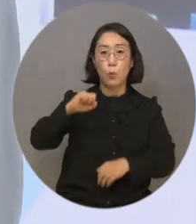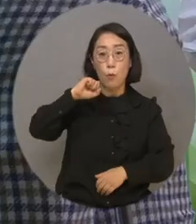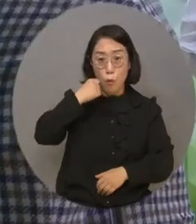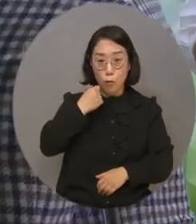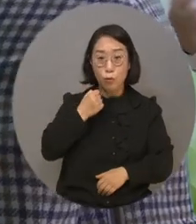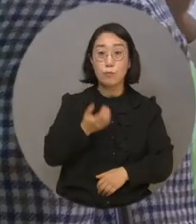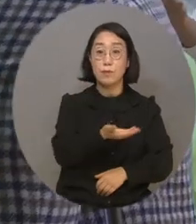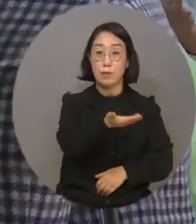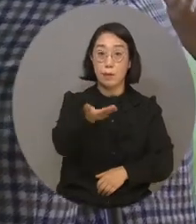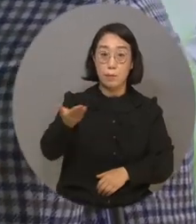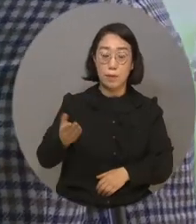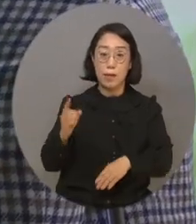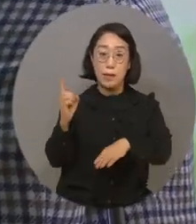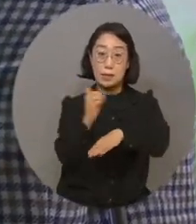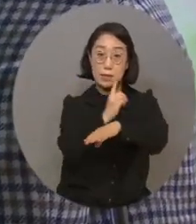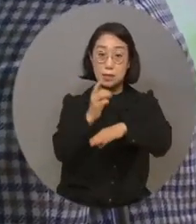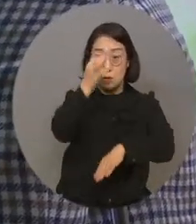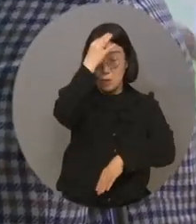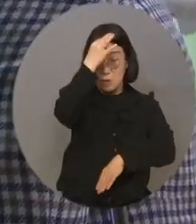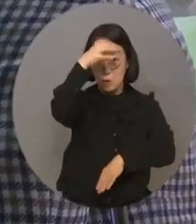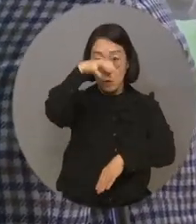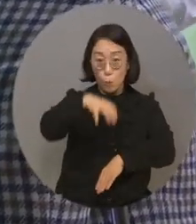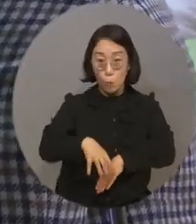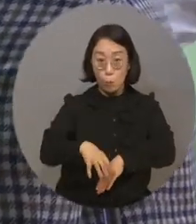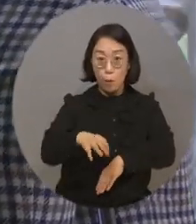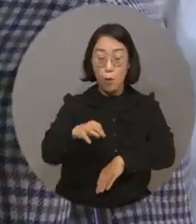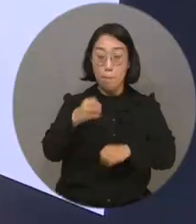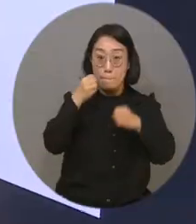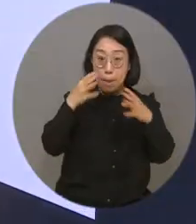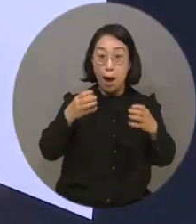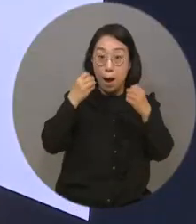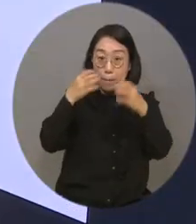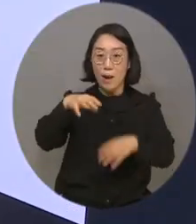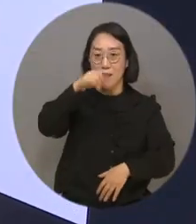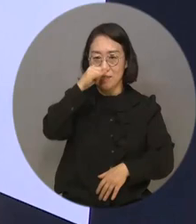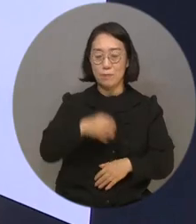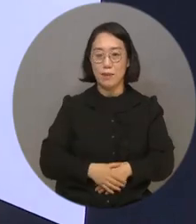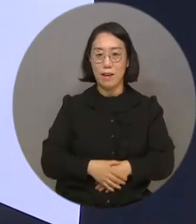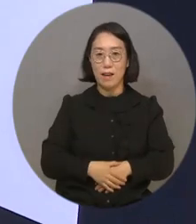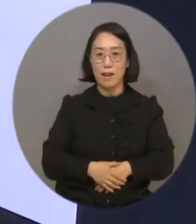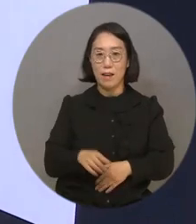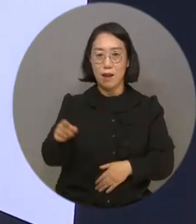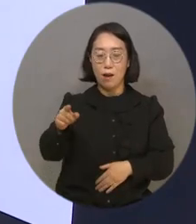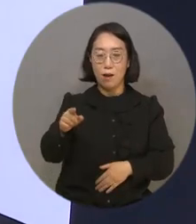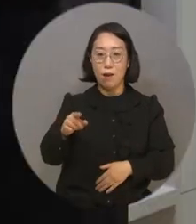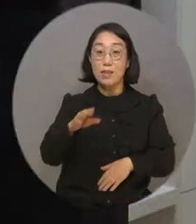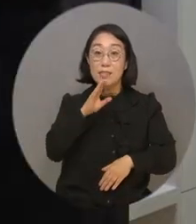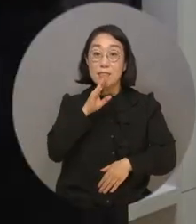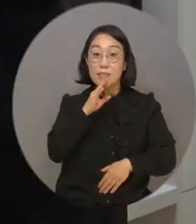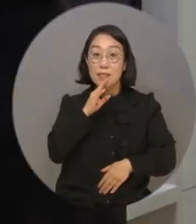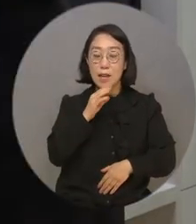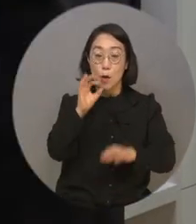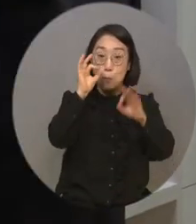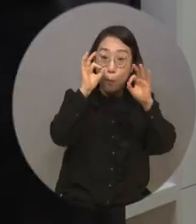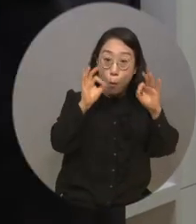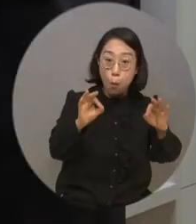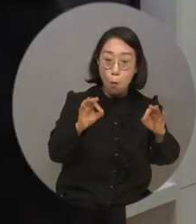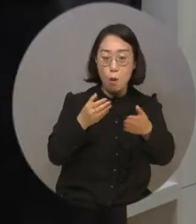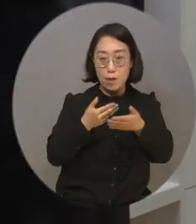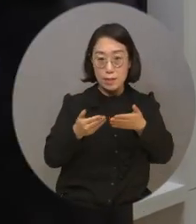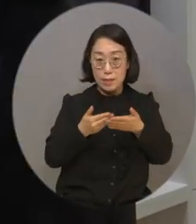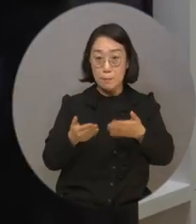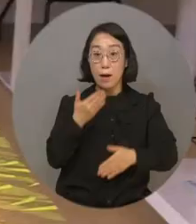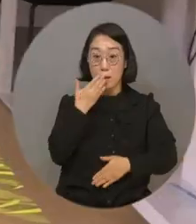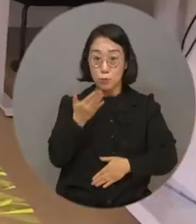있는만큼 디지털 기술을 활용한 공간이 눈에 띕니다 디지털 칠판을 이용해 시청각자료를 보거나 그림을